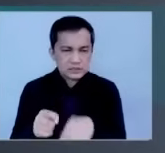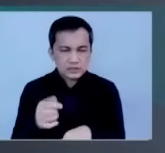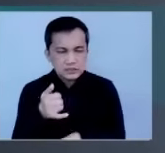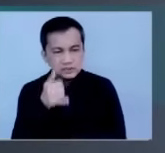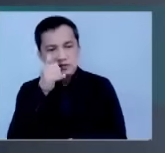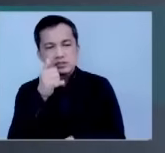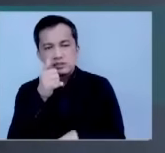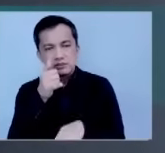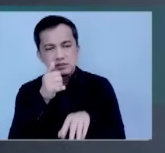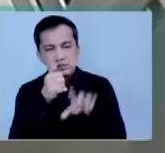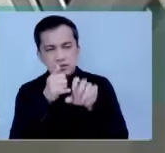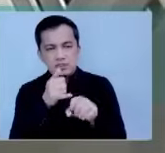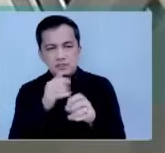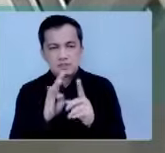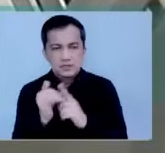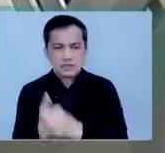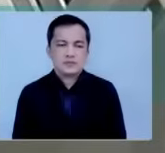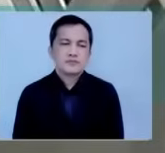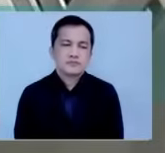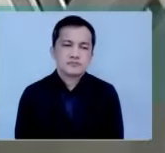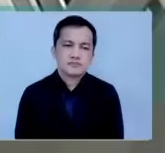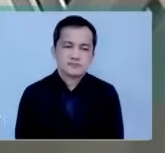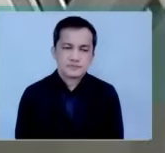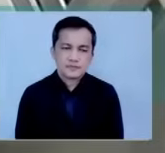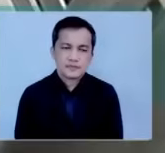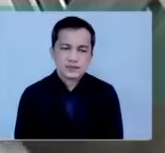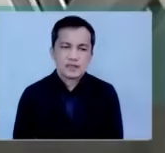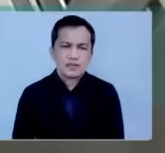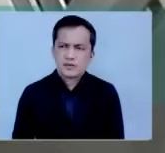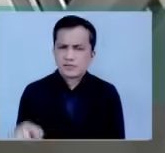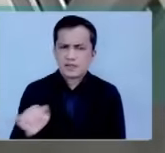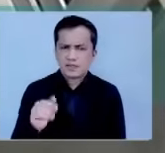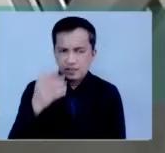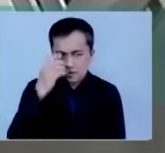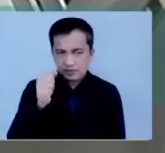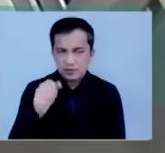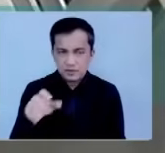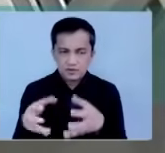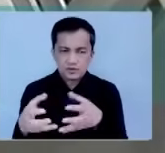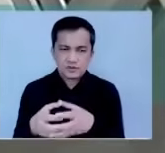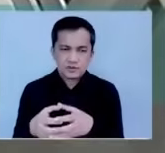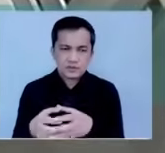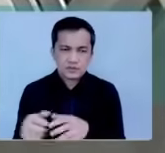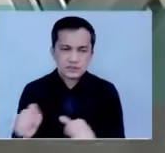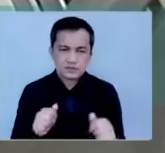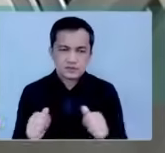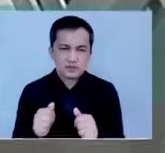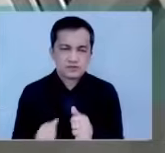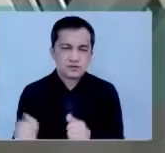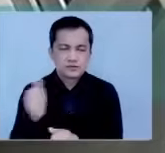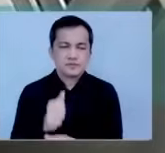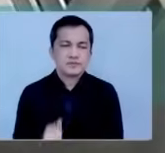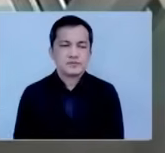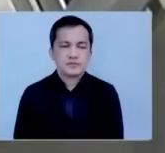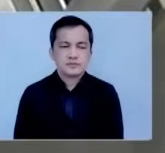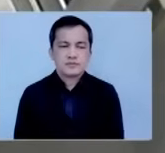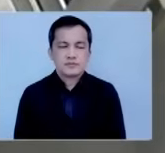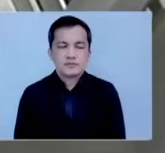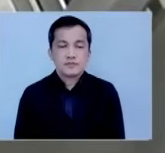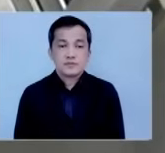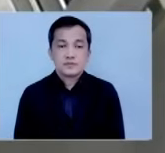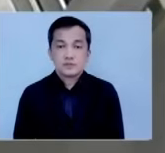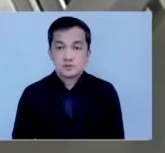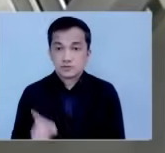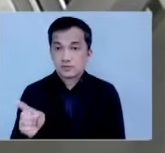CCTV ng Barangay tila kabisado rin ng grupo ang kilos ng mga autoridad ito pong mga ganitong tao